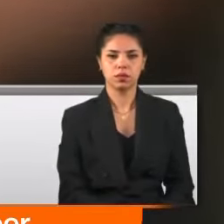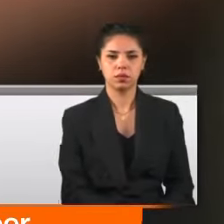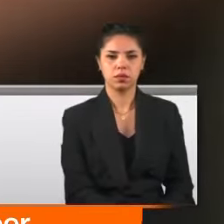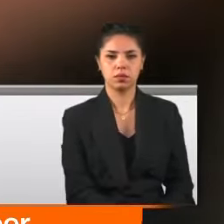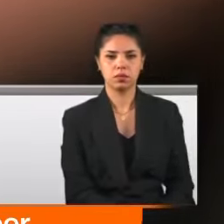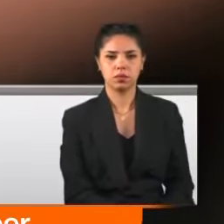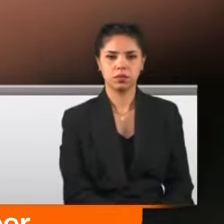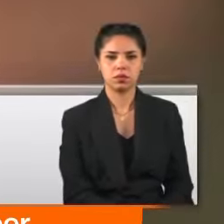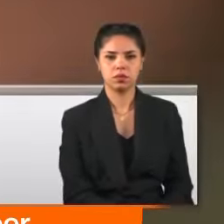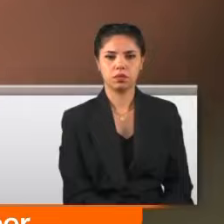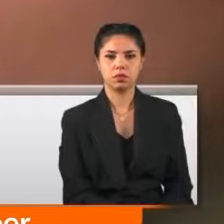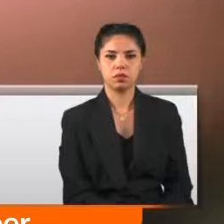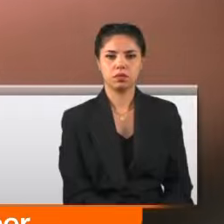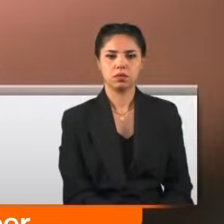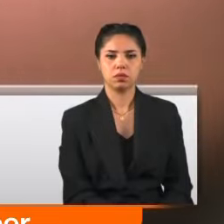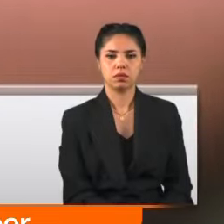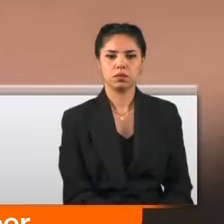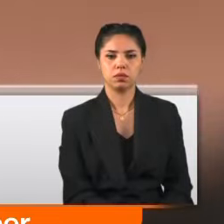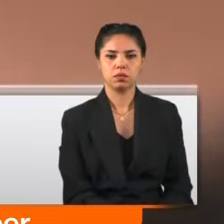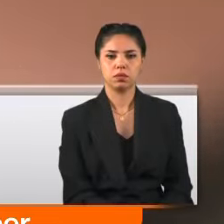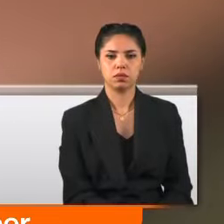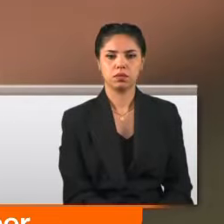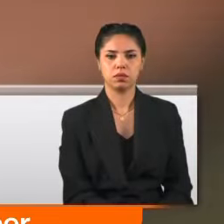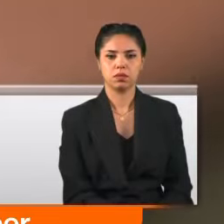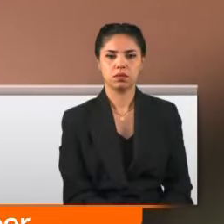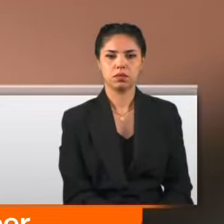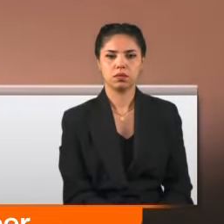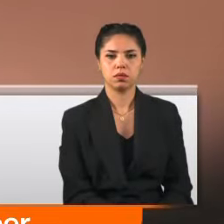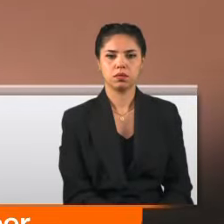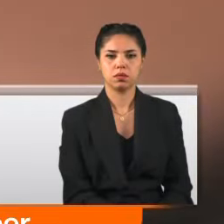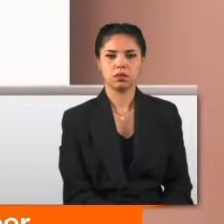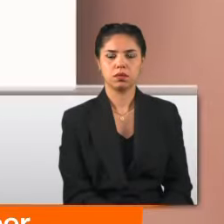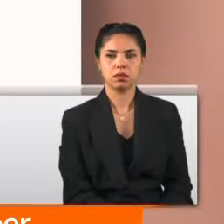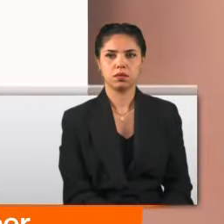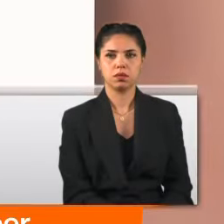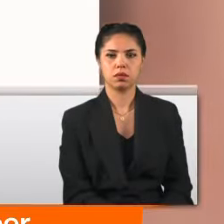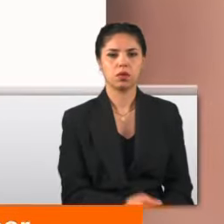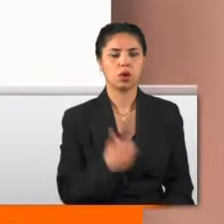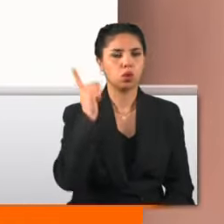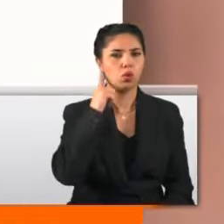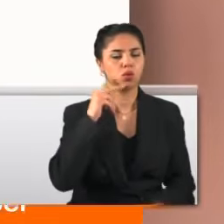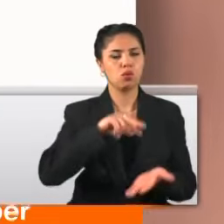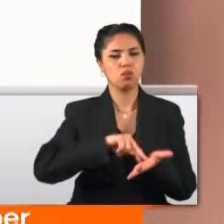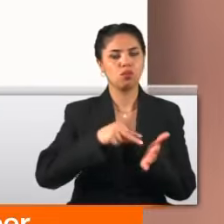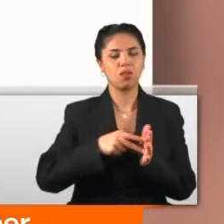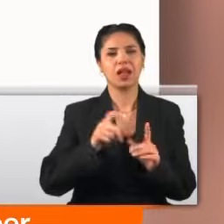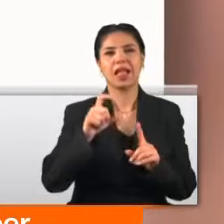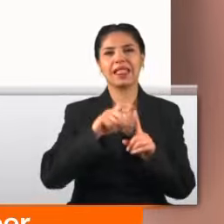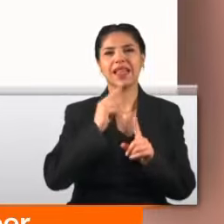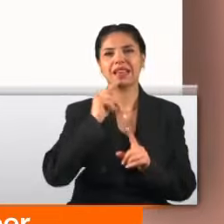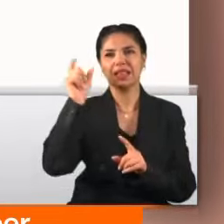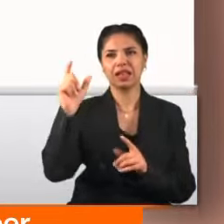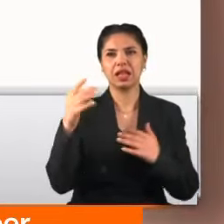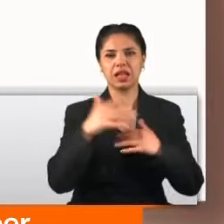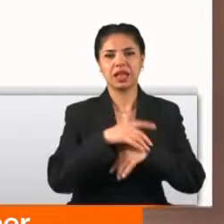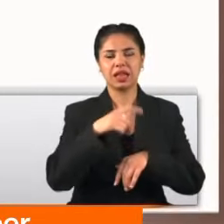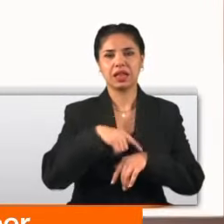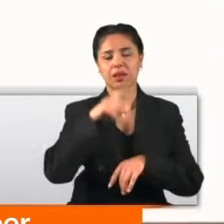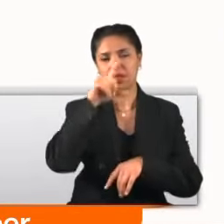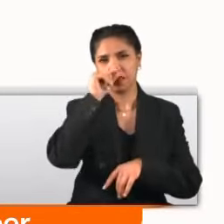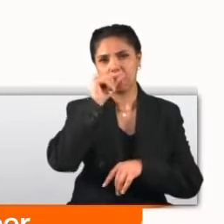diyorum, açmıyor. Polis geldi. Bazen kötülük doğuştan gelir. Ünlü manken Deniz Akkaya'nın gece yarısı attığı